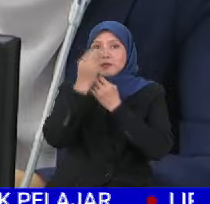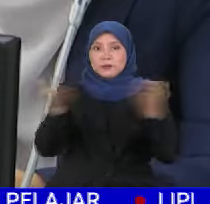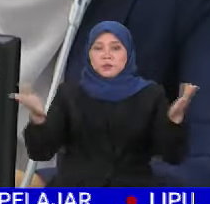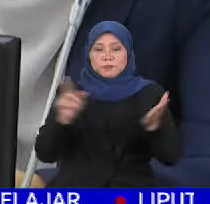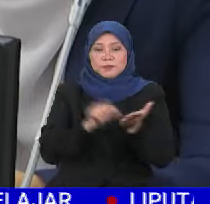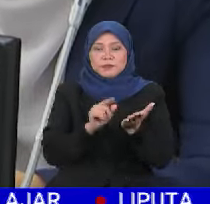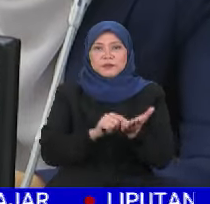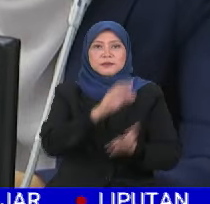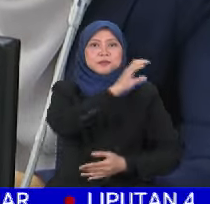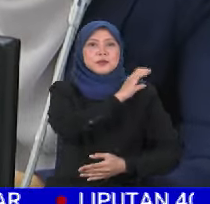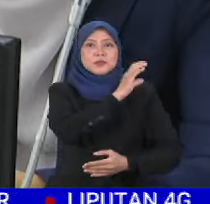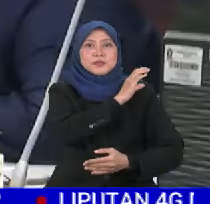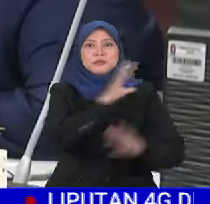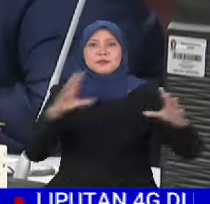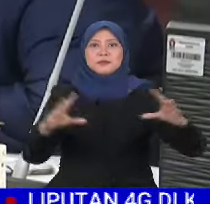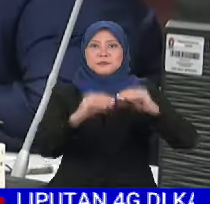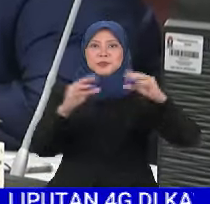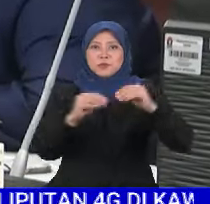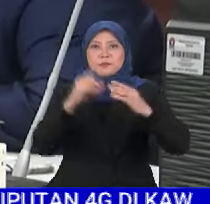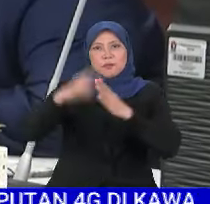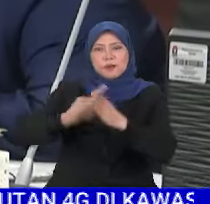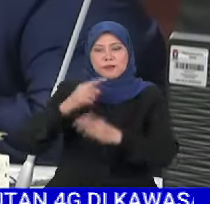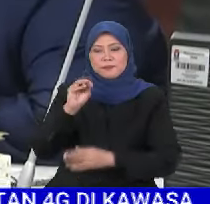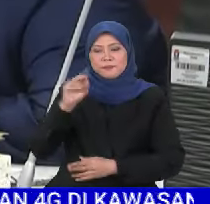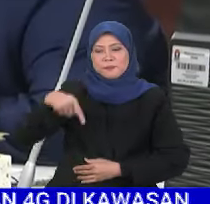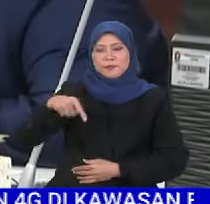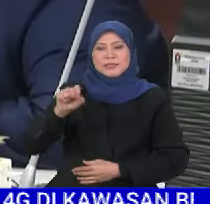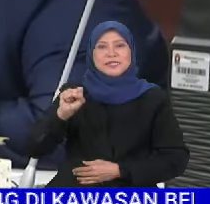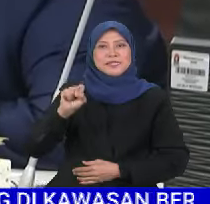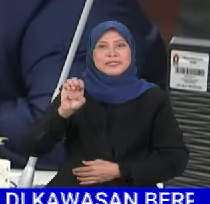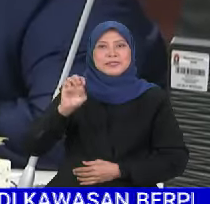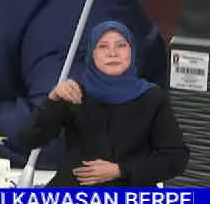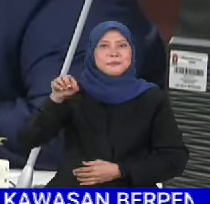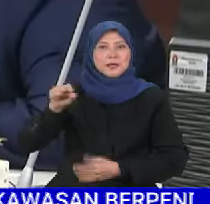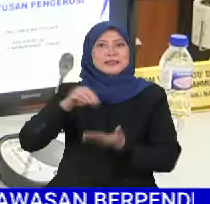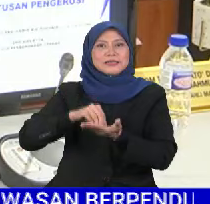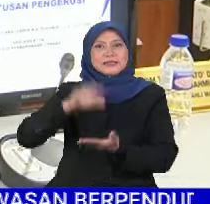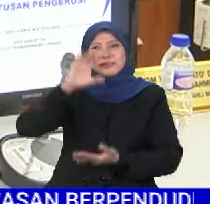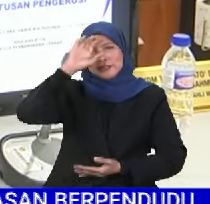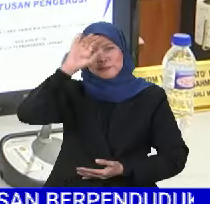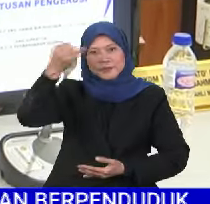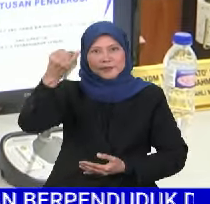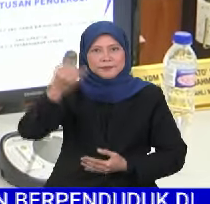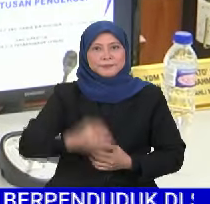selepas mempengerusikan mesyuarat bulanan MP Sepang di Cyberjaya.